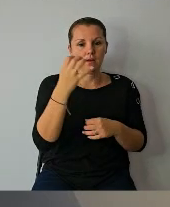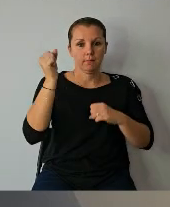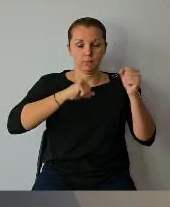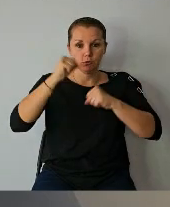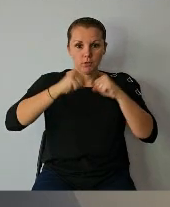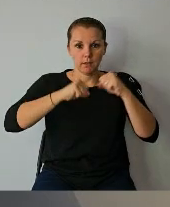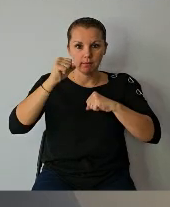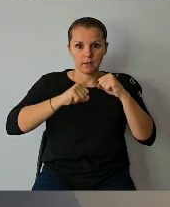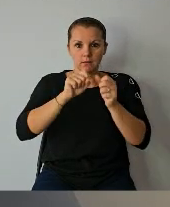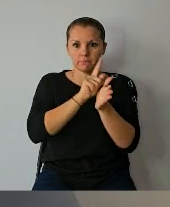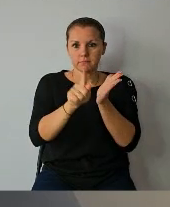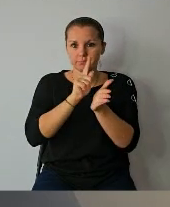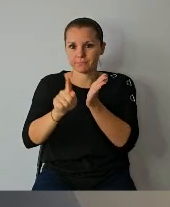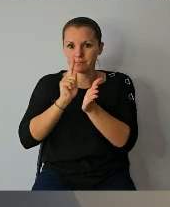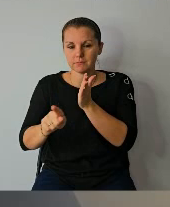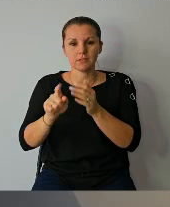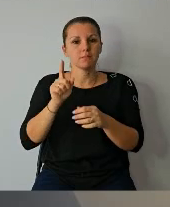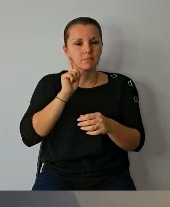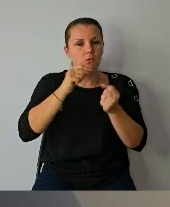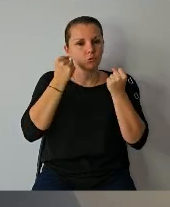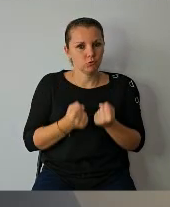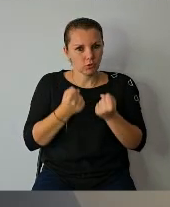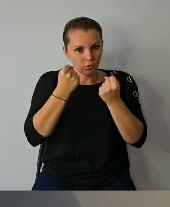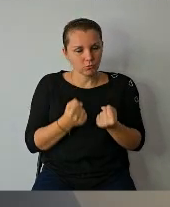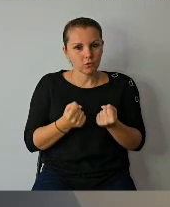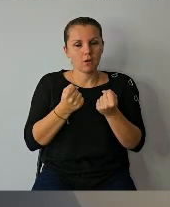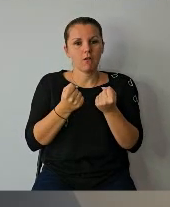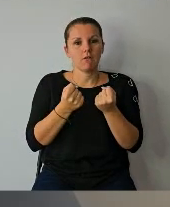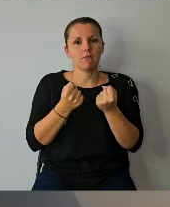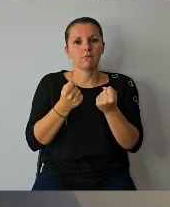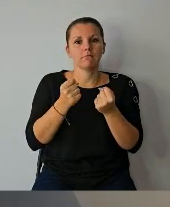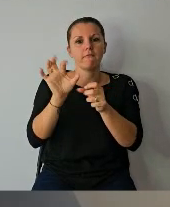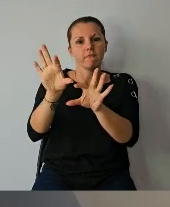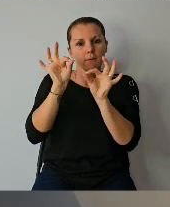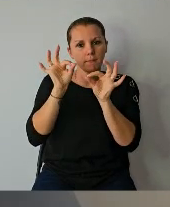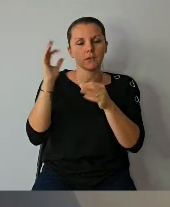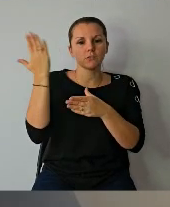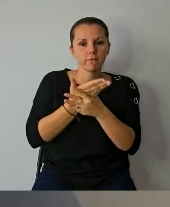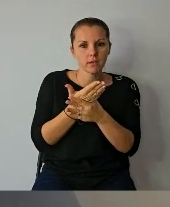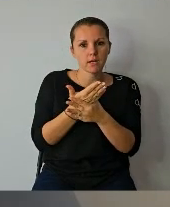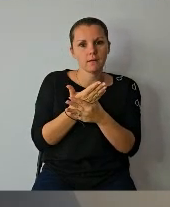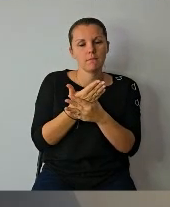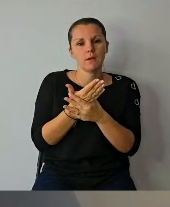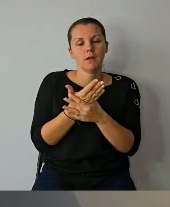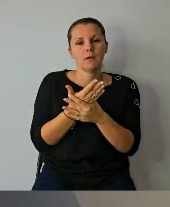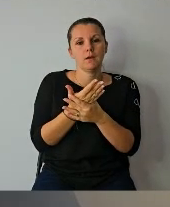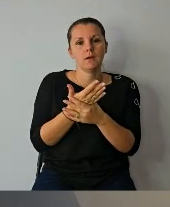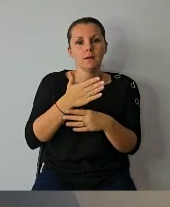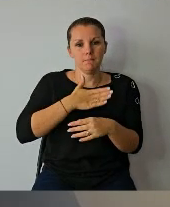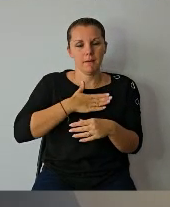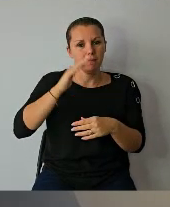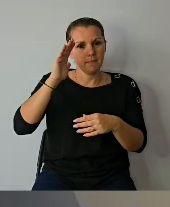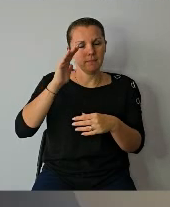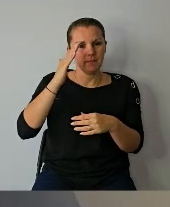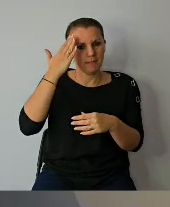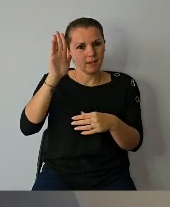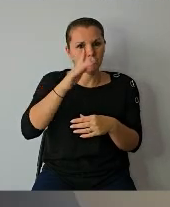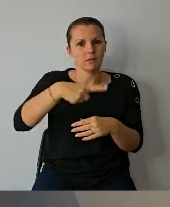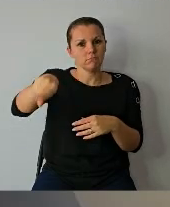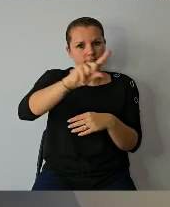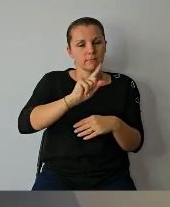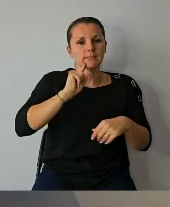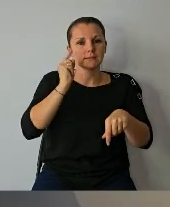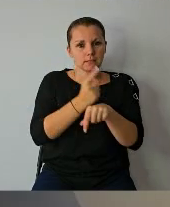i faktycznie jest ciężko z wykonawcą, zdecydowaliśmy, mam nadzieję, że Państwo zdecydują też,